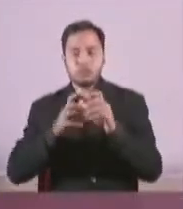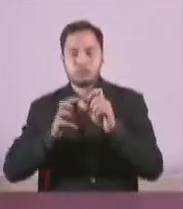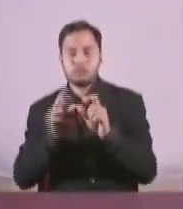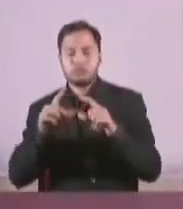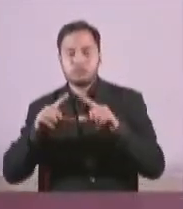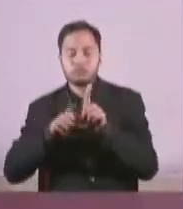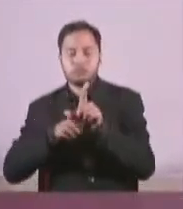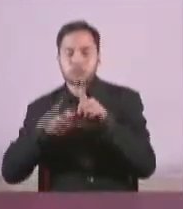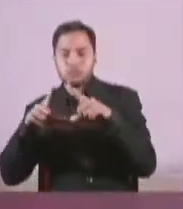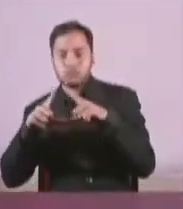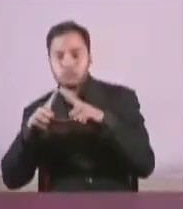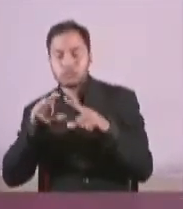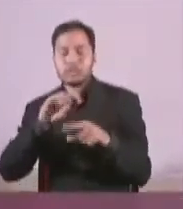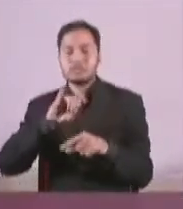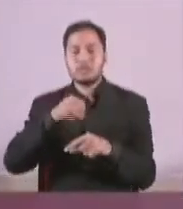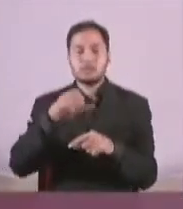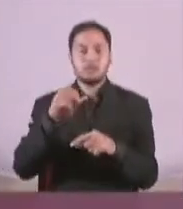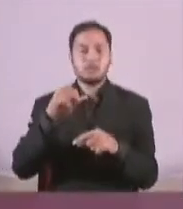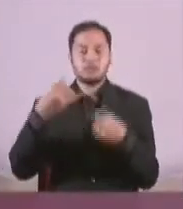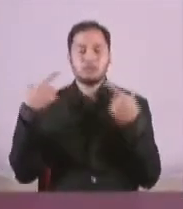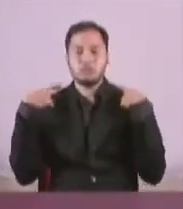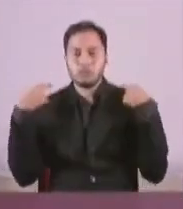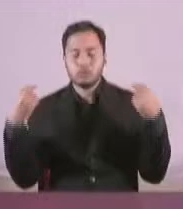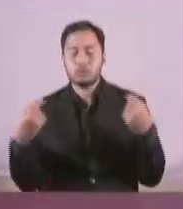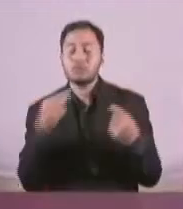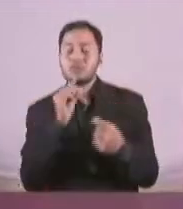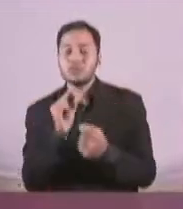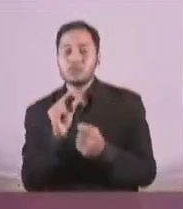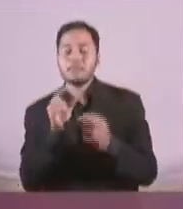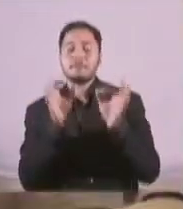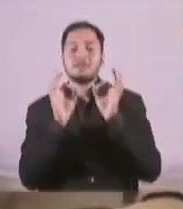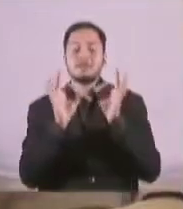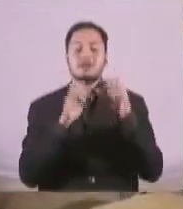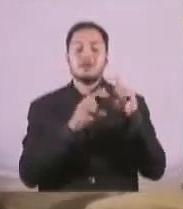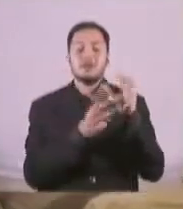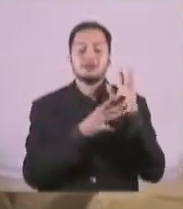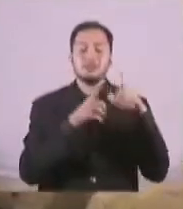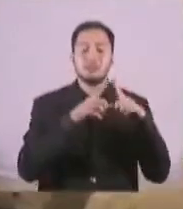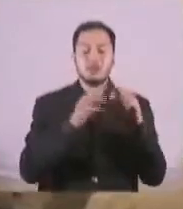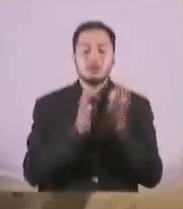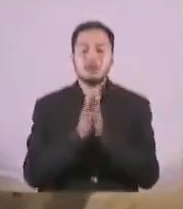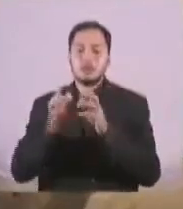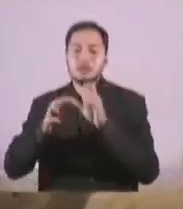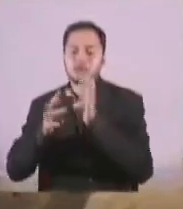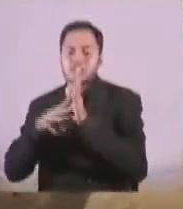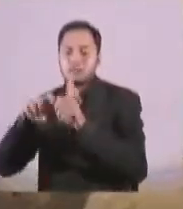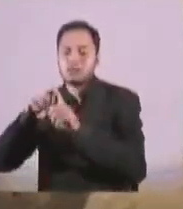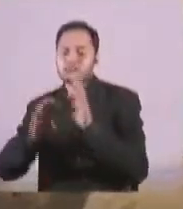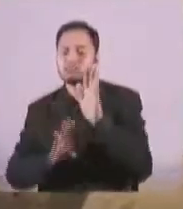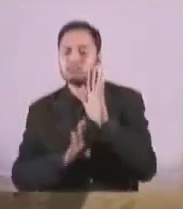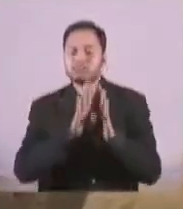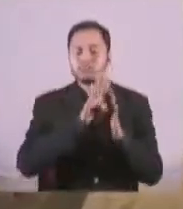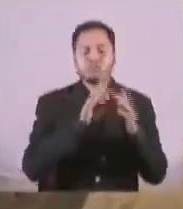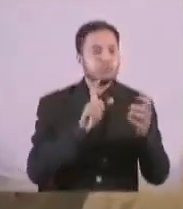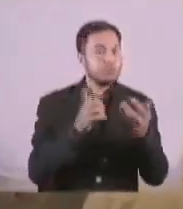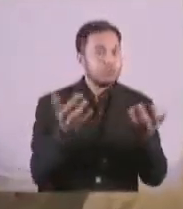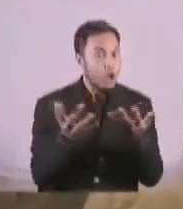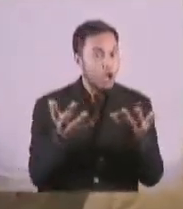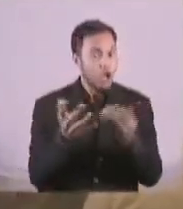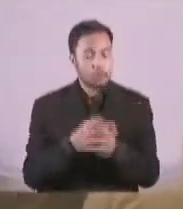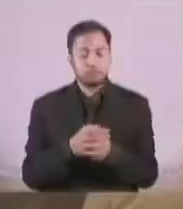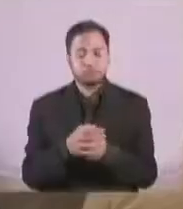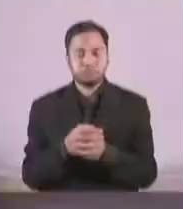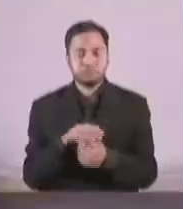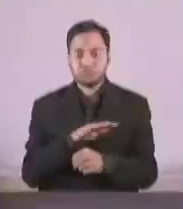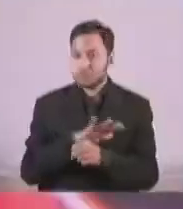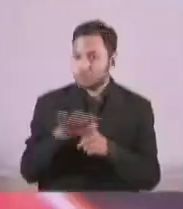meningkatkan mutu pendidikan SMA dan SMK kita. Terima kasih. Masih ada waktu? Cukup. Cukup, terima kasih. Kita berikan waktu